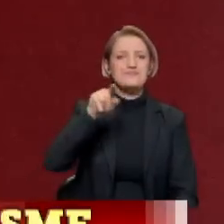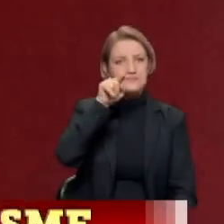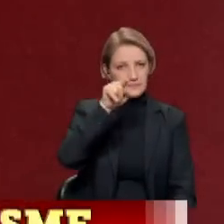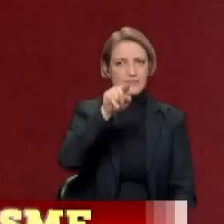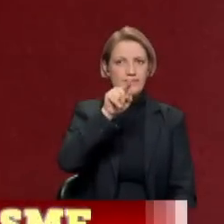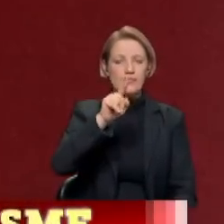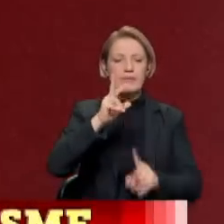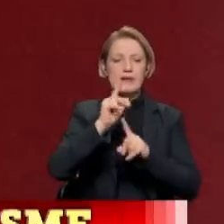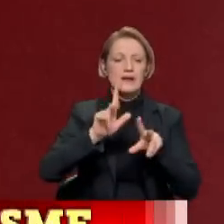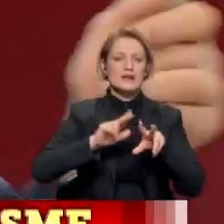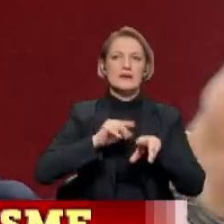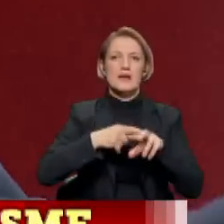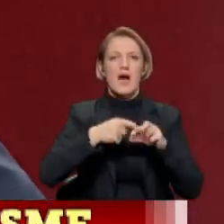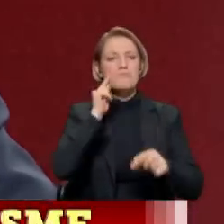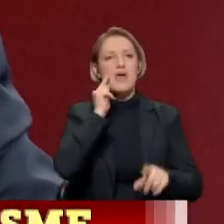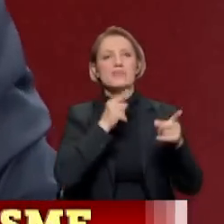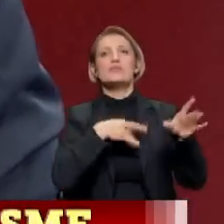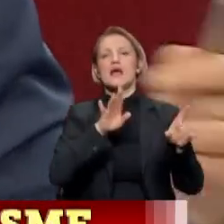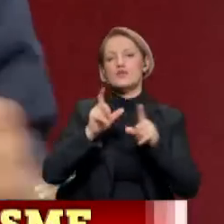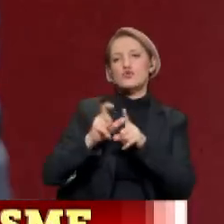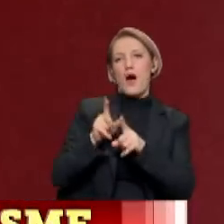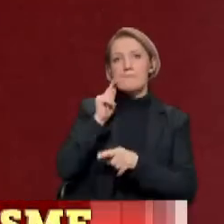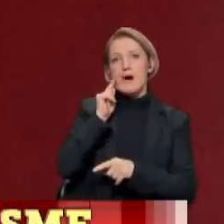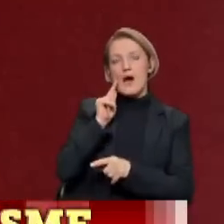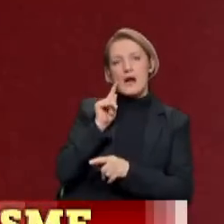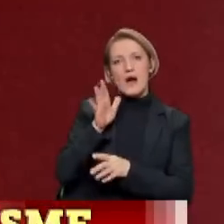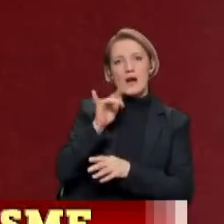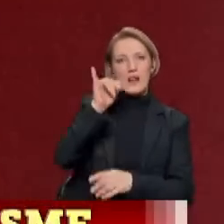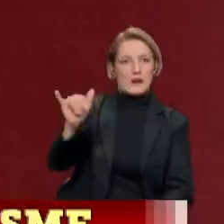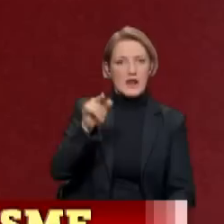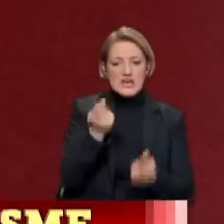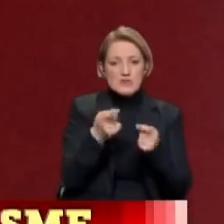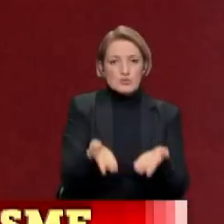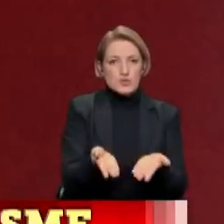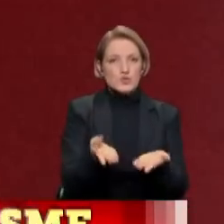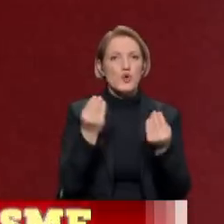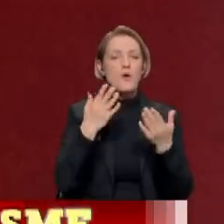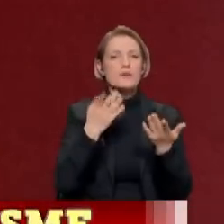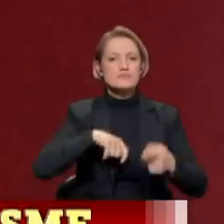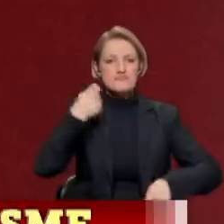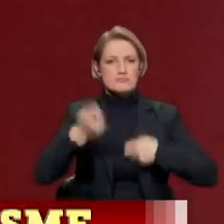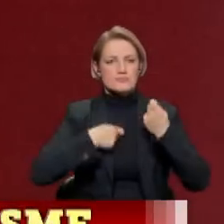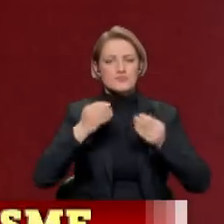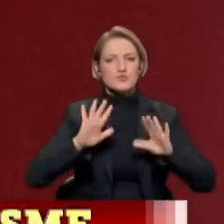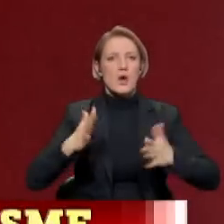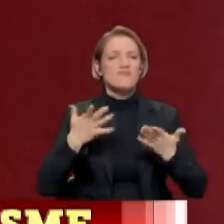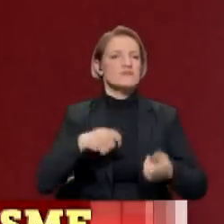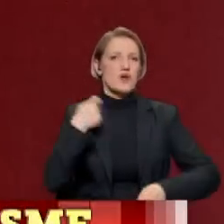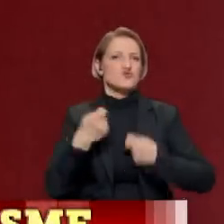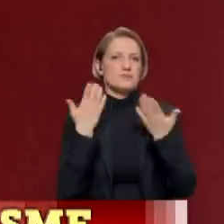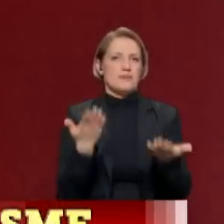sen İlker Bey'e değil, Doğan Bey'e saldırdın. İş bu. Yani çok absürt, çok garip, çok